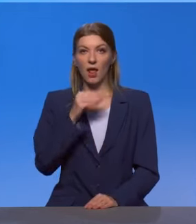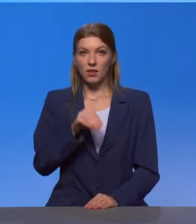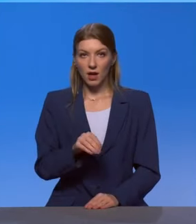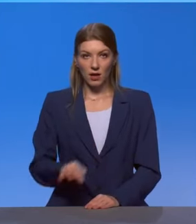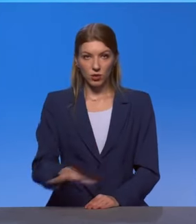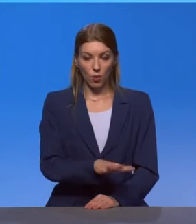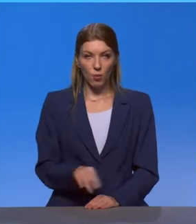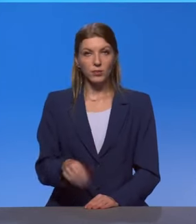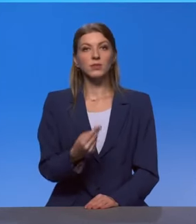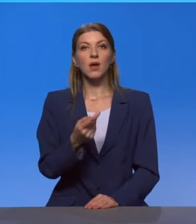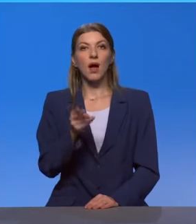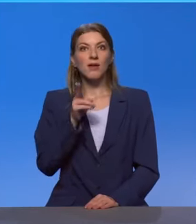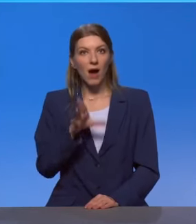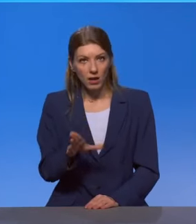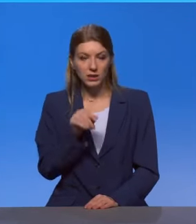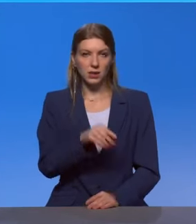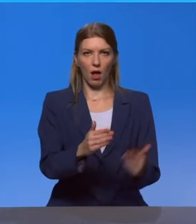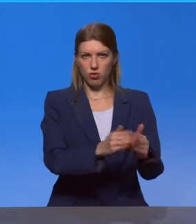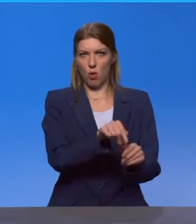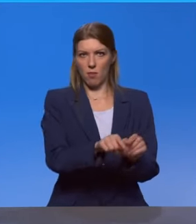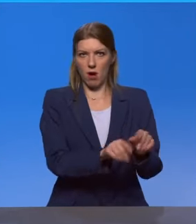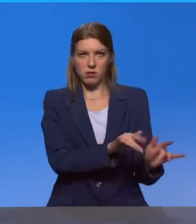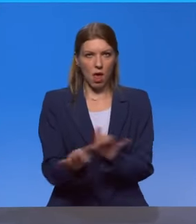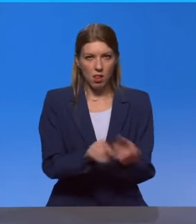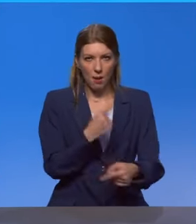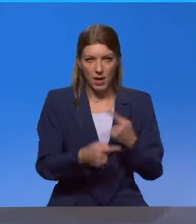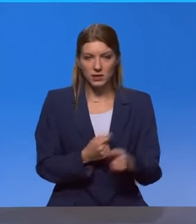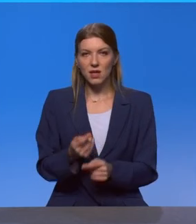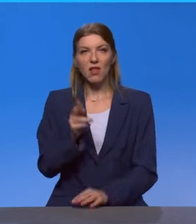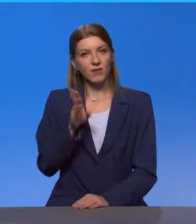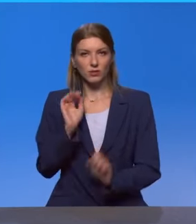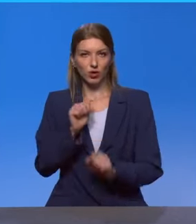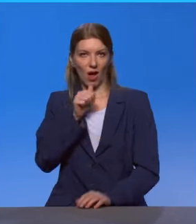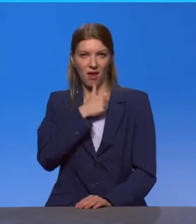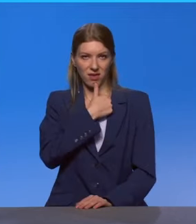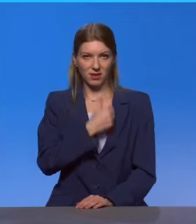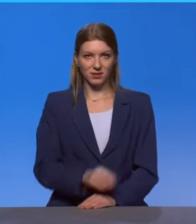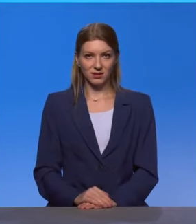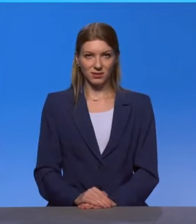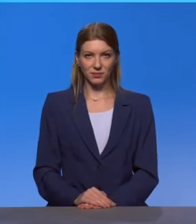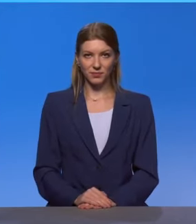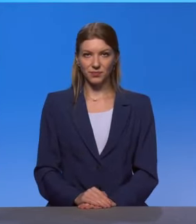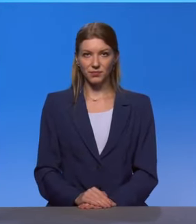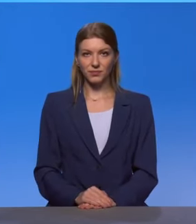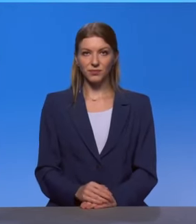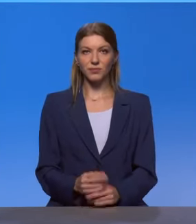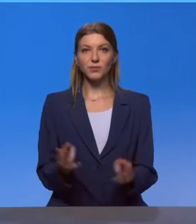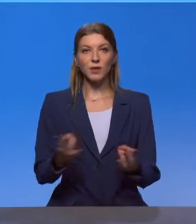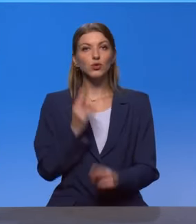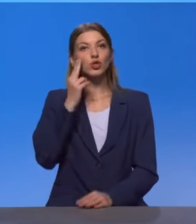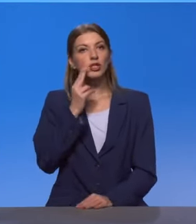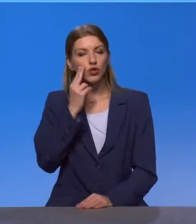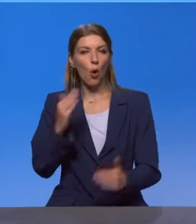хорошо лениться, комфорт, в доме постоянные дела. Дальше. Надо иметь частный дом с бассейном в Сочи, считает телезритель